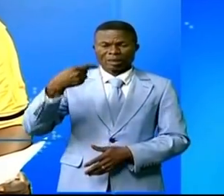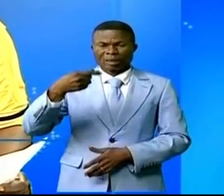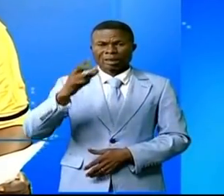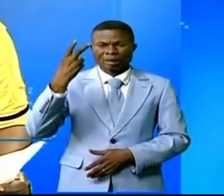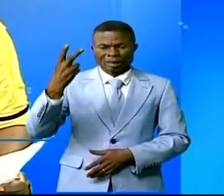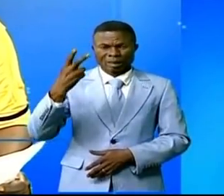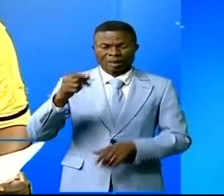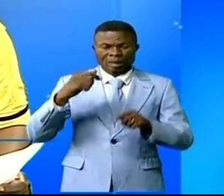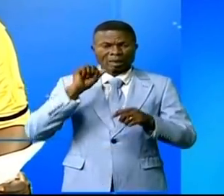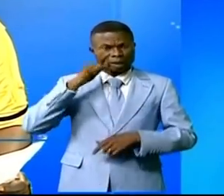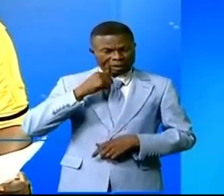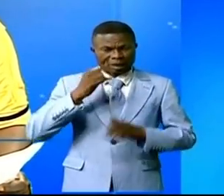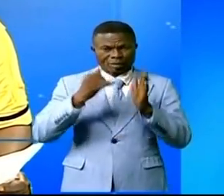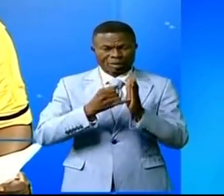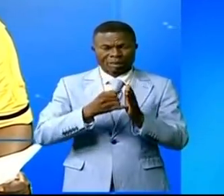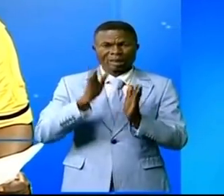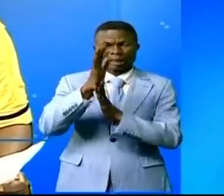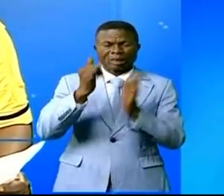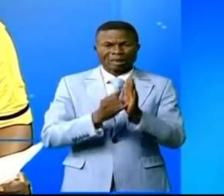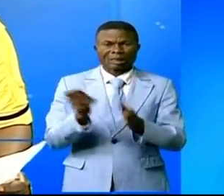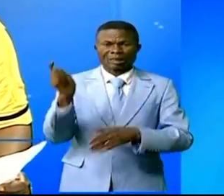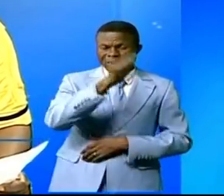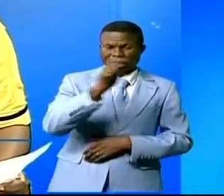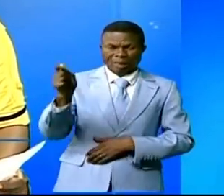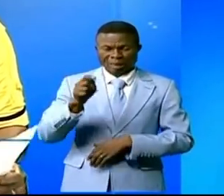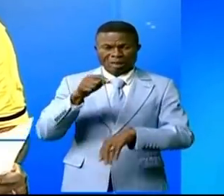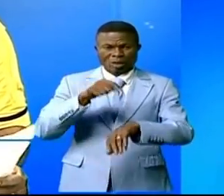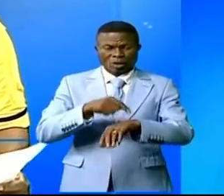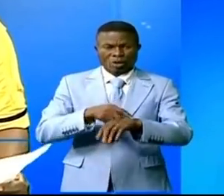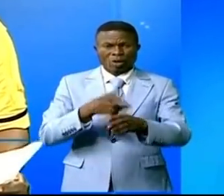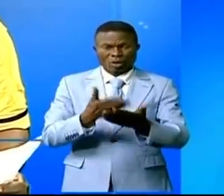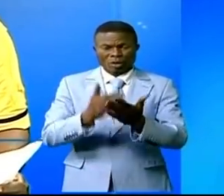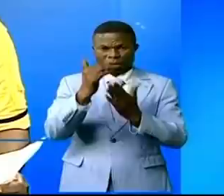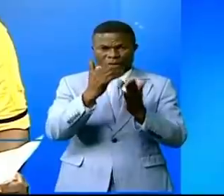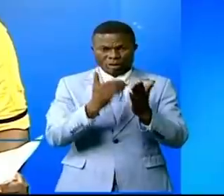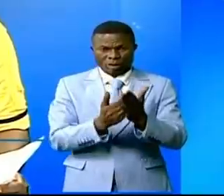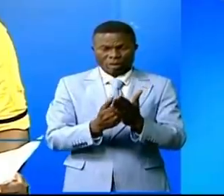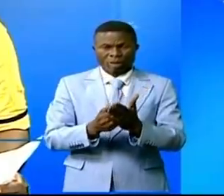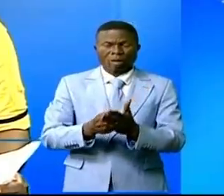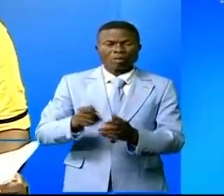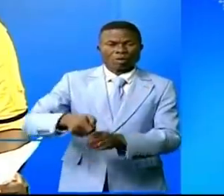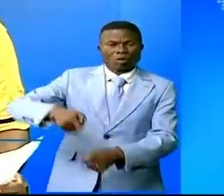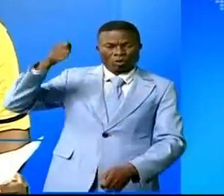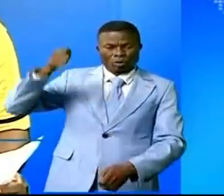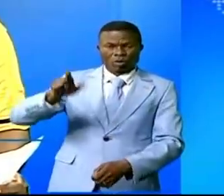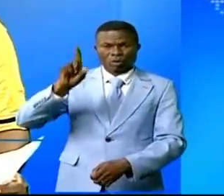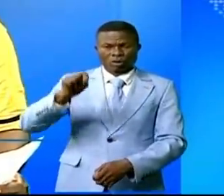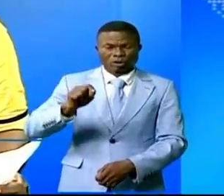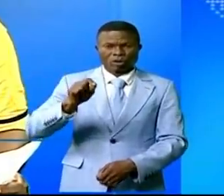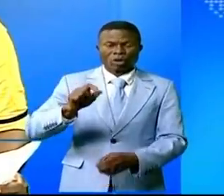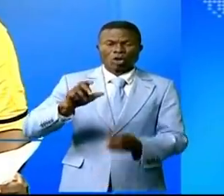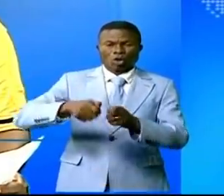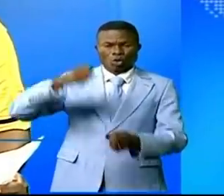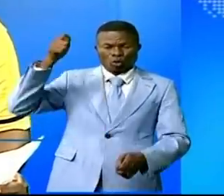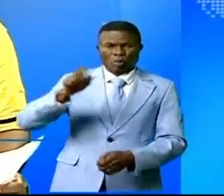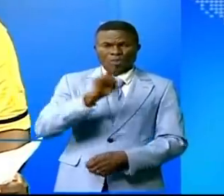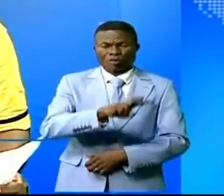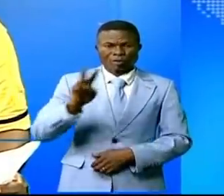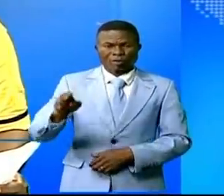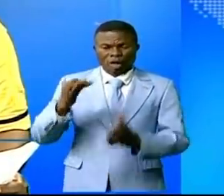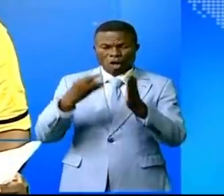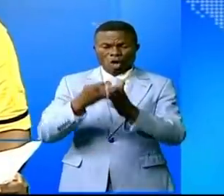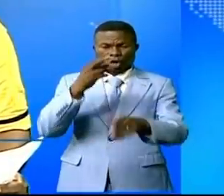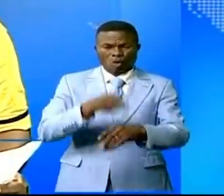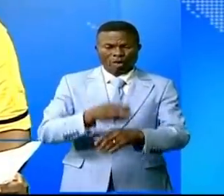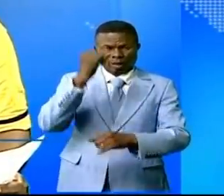samedi 16 avril 2022 aux heures 6 après. Pour la centrale G22 de 8h juste